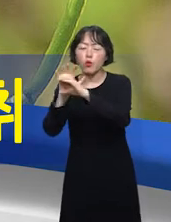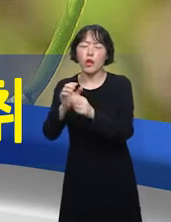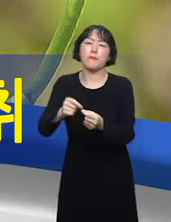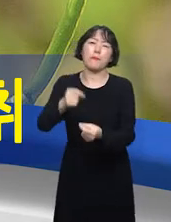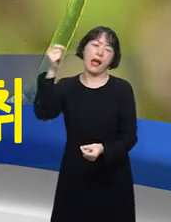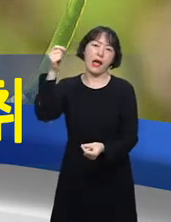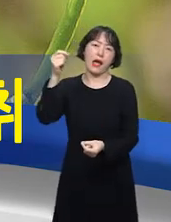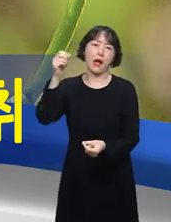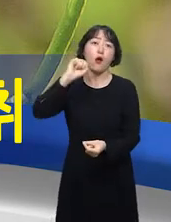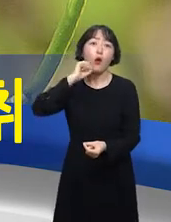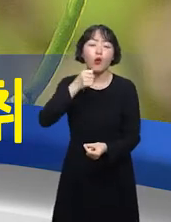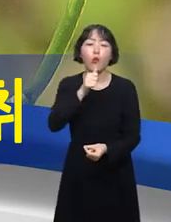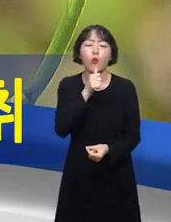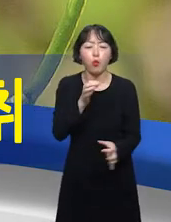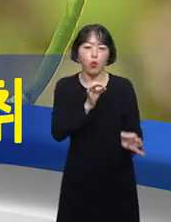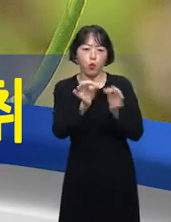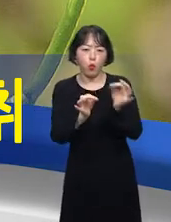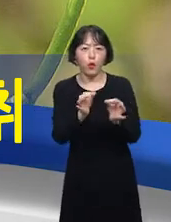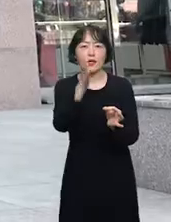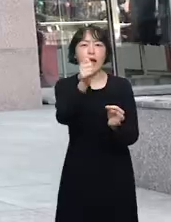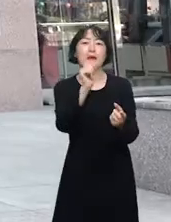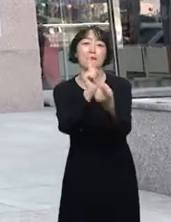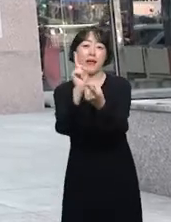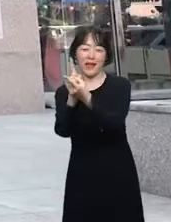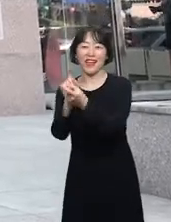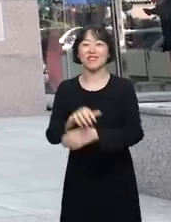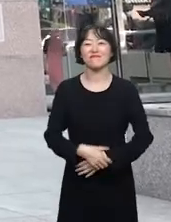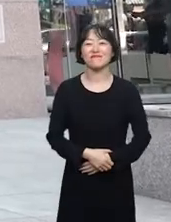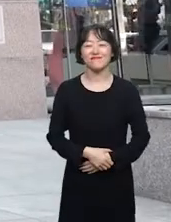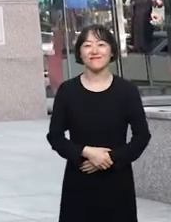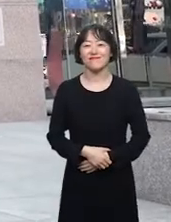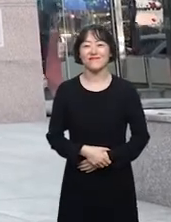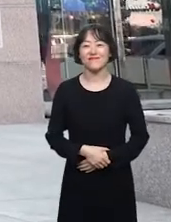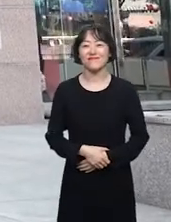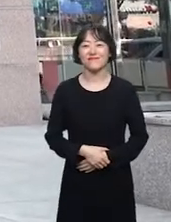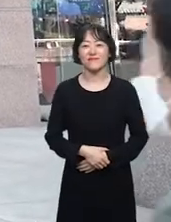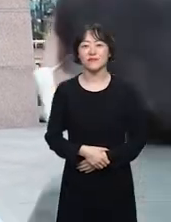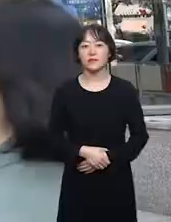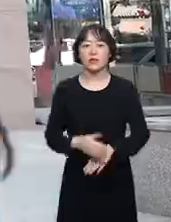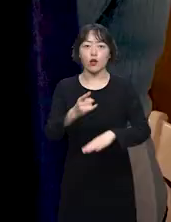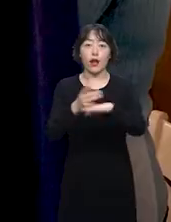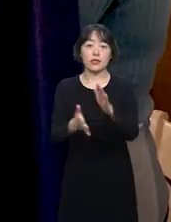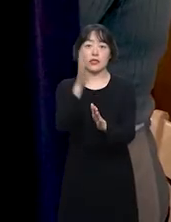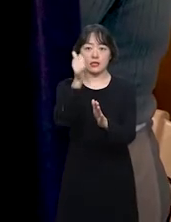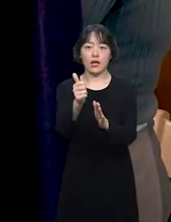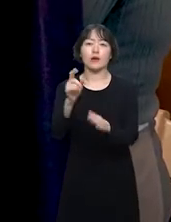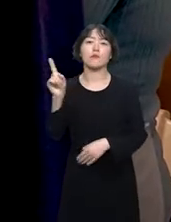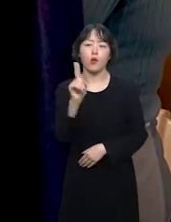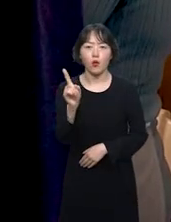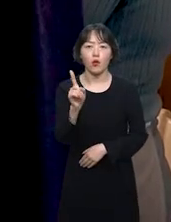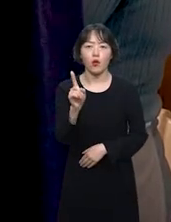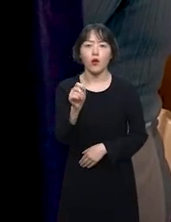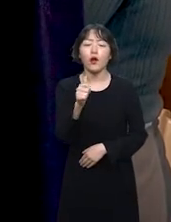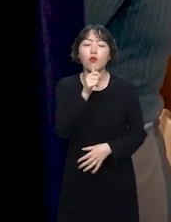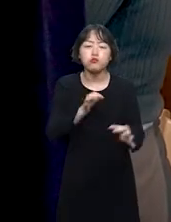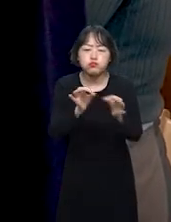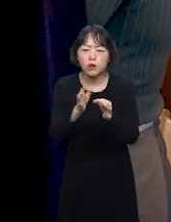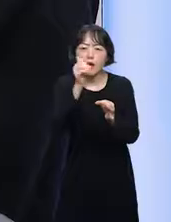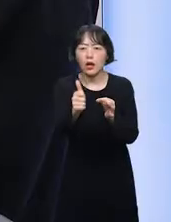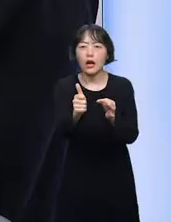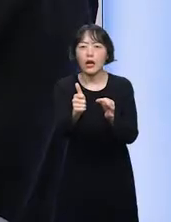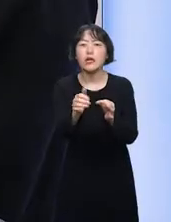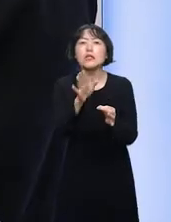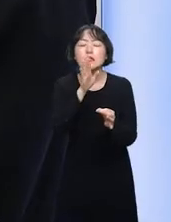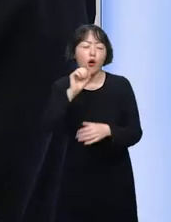있는 소상공인들을 만났습니다. 김 시장은 소상인의 애로사항을 직접 듣고 고민을 함께 나누는